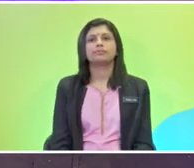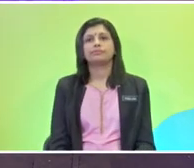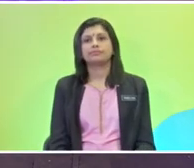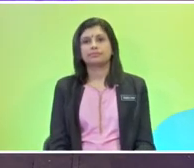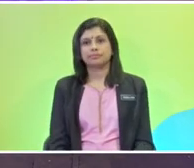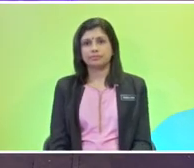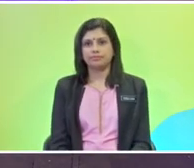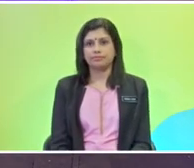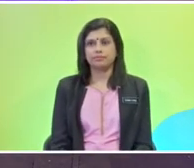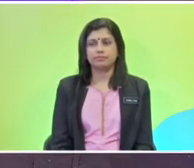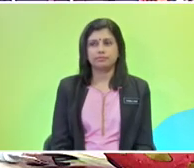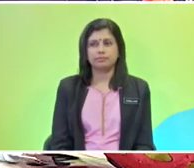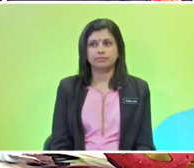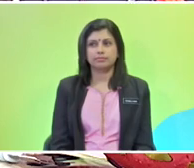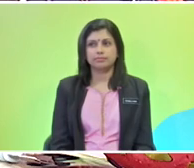Bismillahirrahmanirrahim.